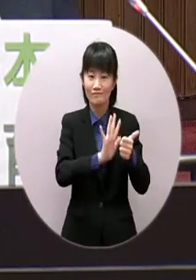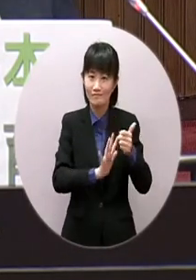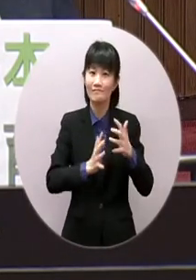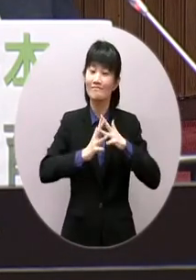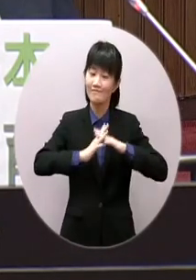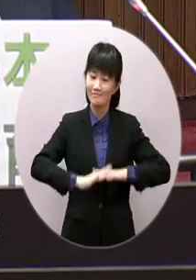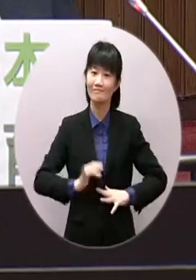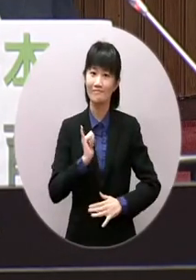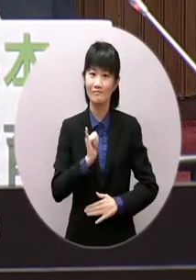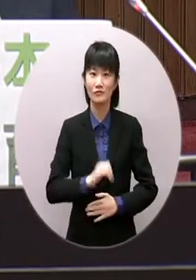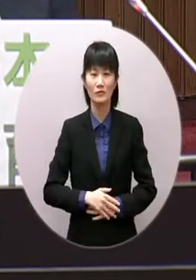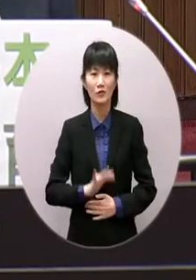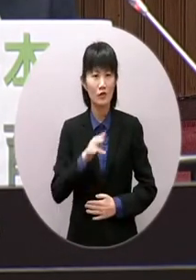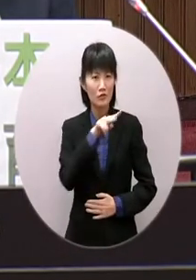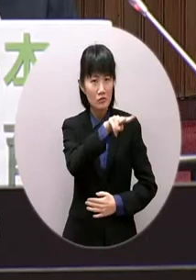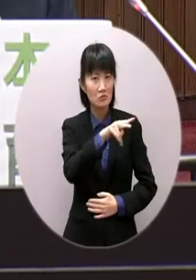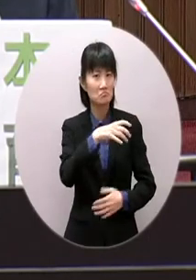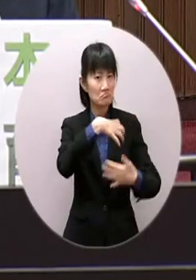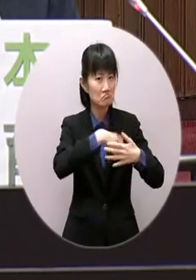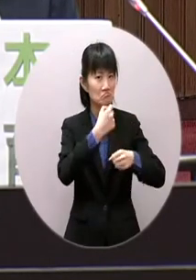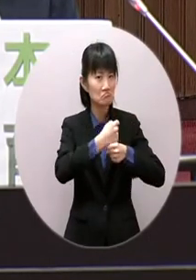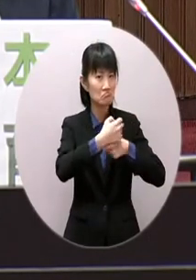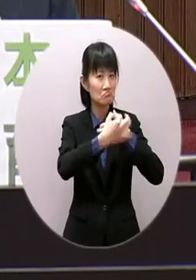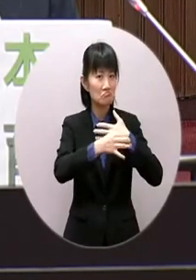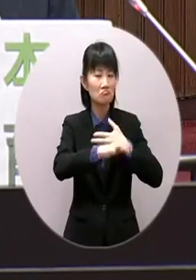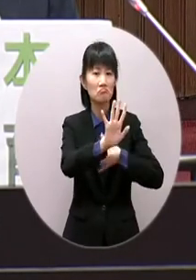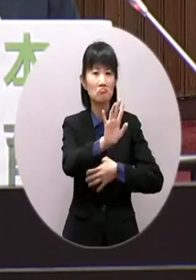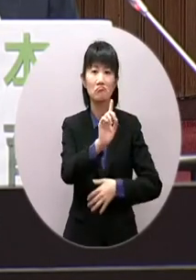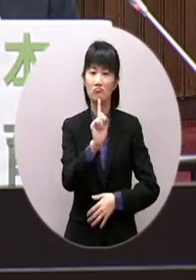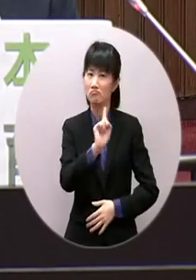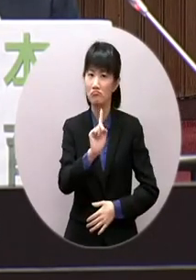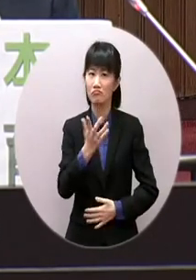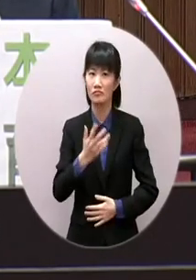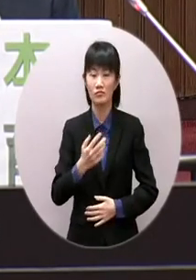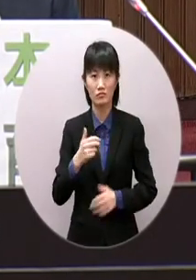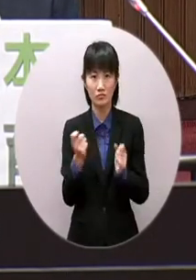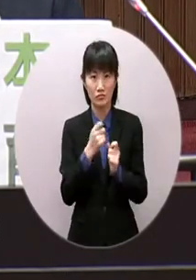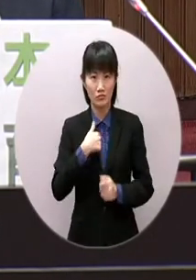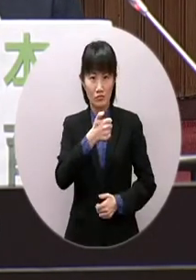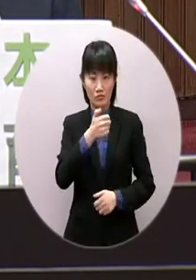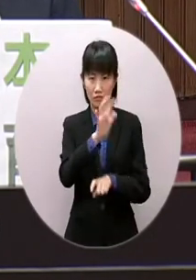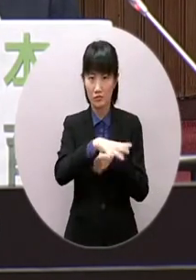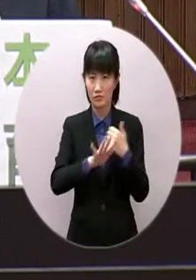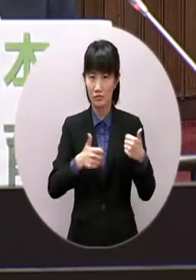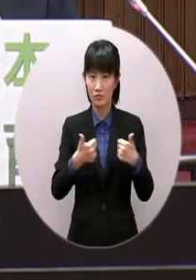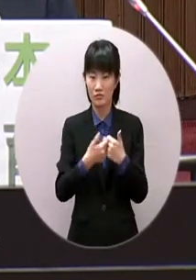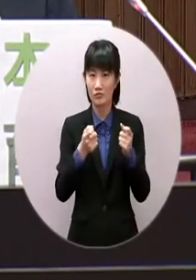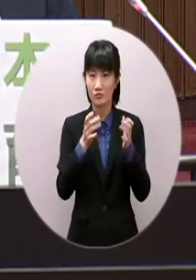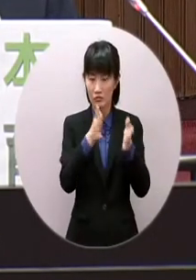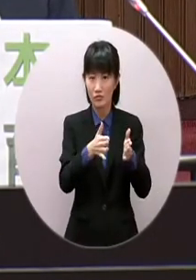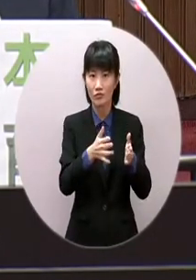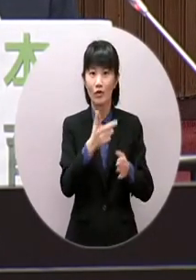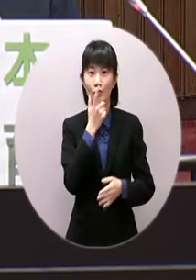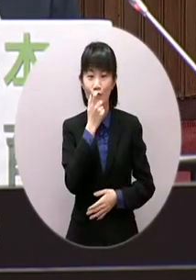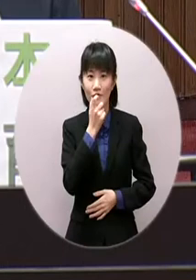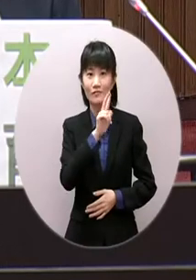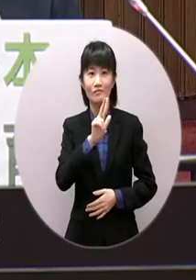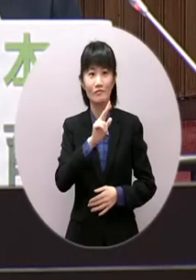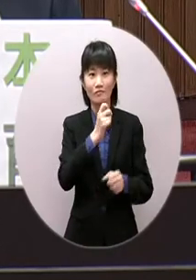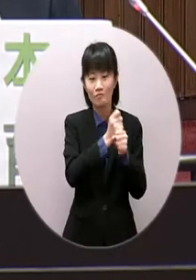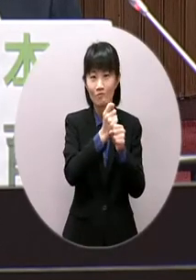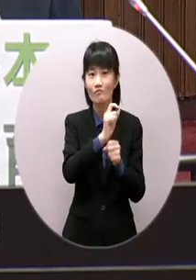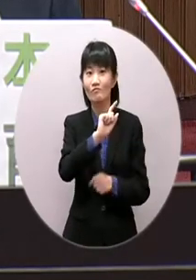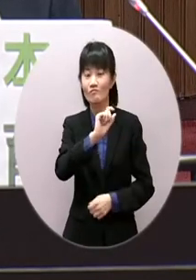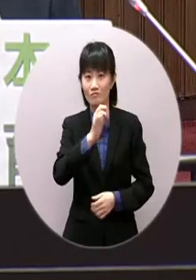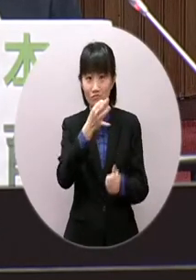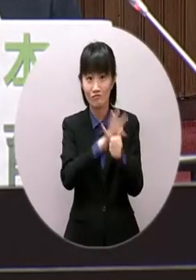显然我们有一些问题是需要好好考虑。比如说最近我很感谢农委会已经在做绿色补贴了，可是如果你去细